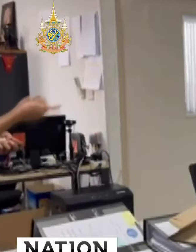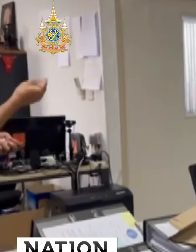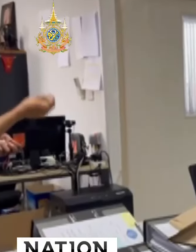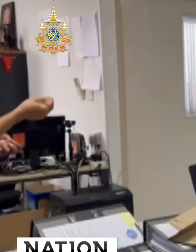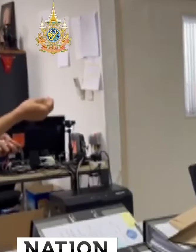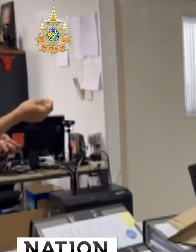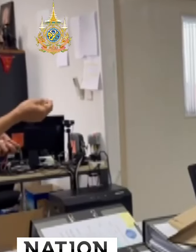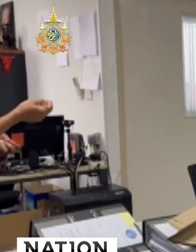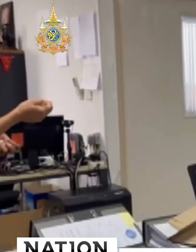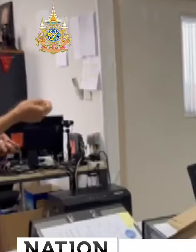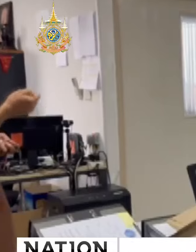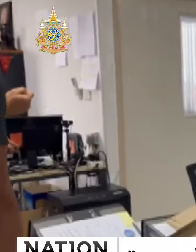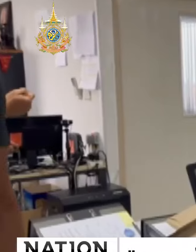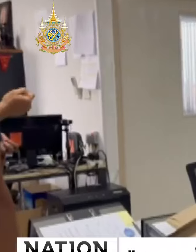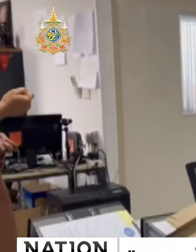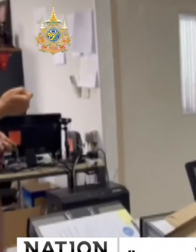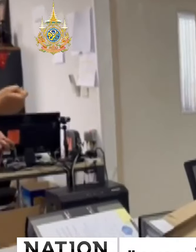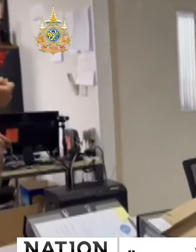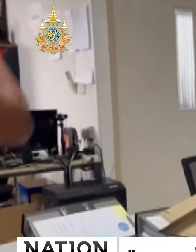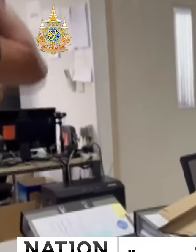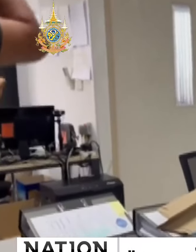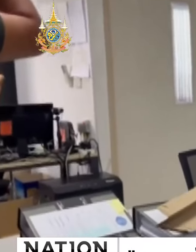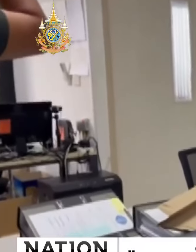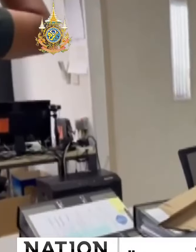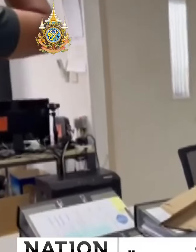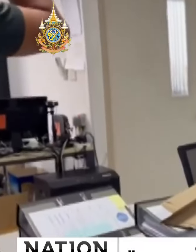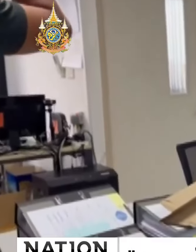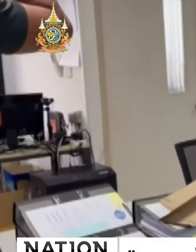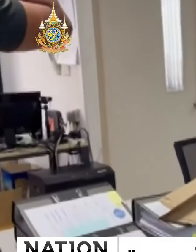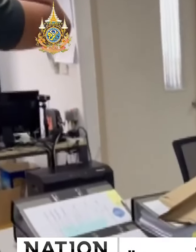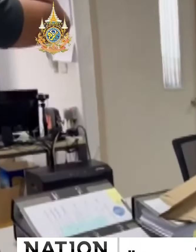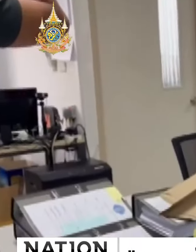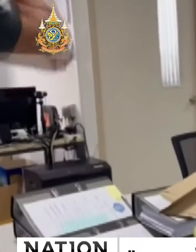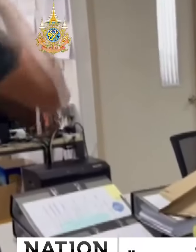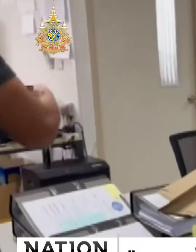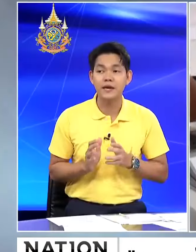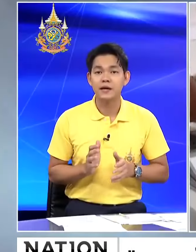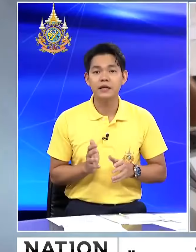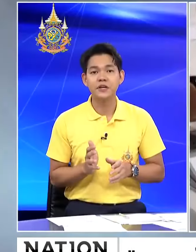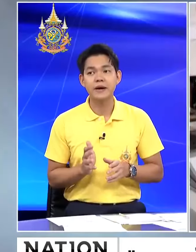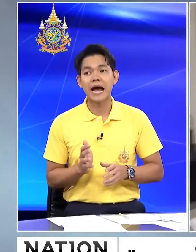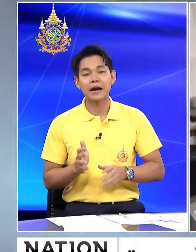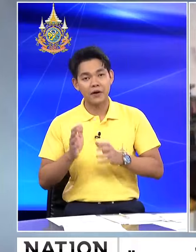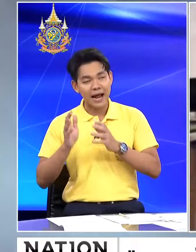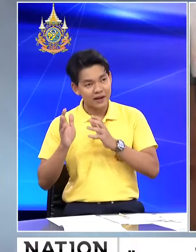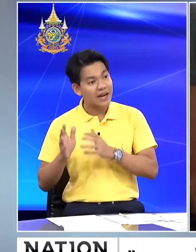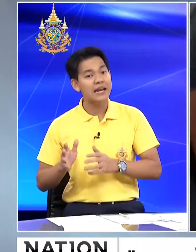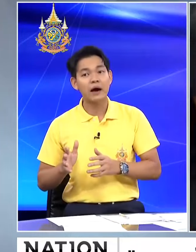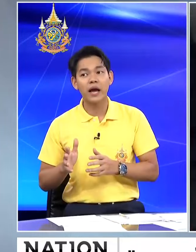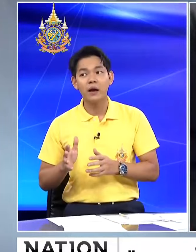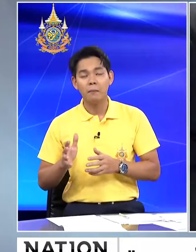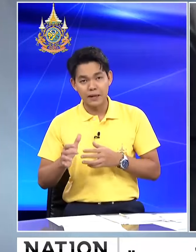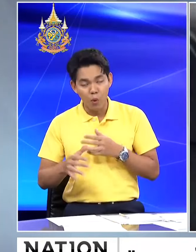จทก์ตลอดทั้งวันเลยนะครับก็รอดูความคืบหน้านะฮะเพราะคดีนี้เนี่ยนอกเหนือจากคดีของคุณก้อยที่สืบพยานนัดแรก